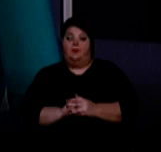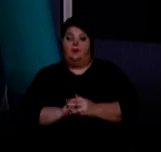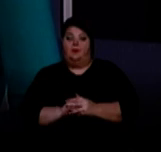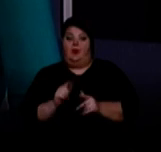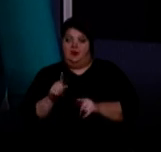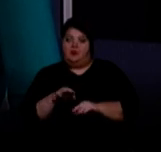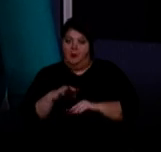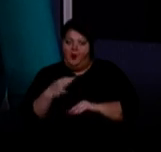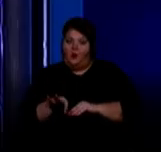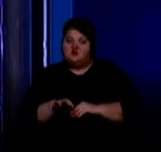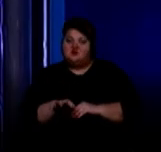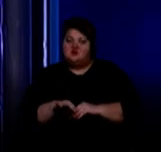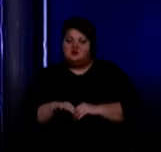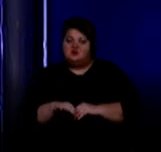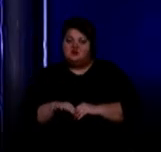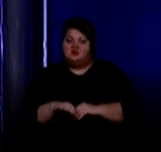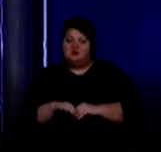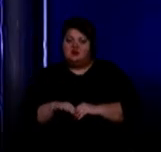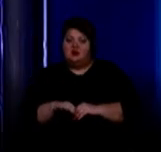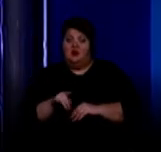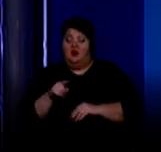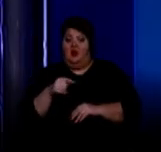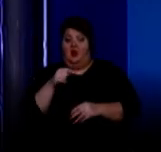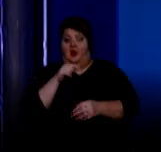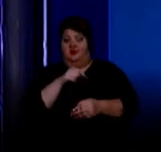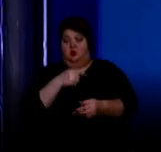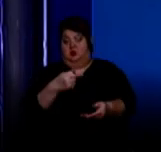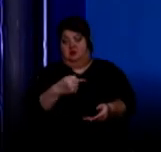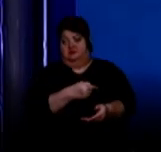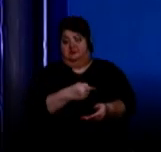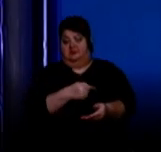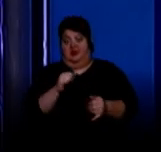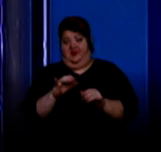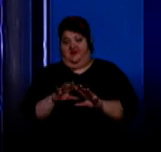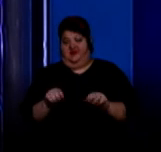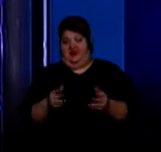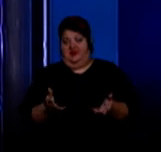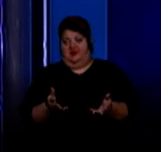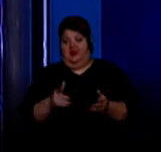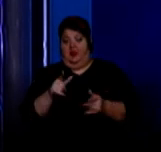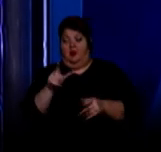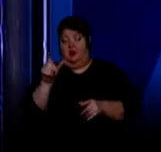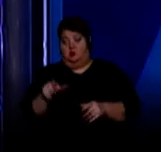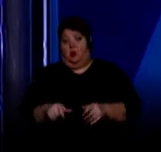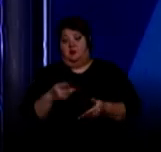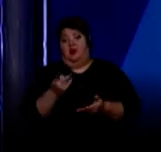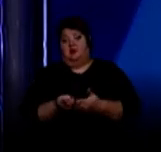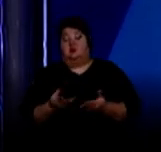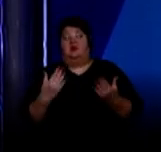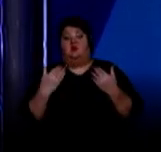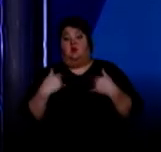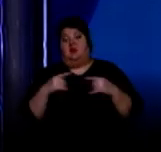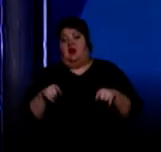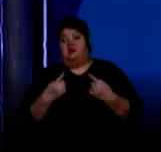Також це боляче? Це внутрівенна ін'єкція і все. І донор лежить, відпочиває, у нас